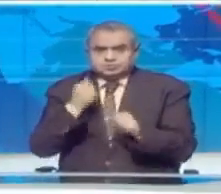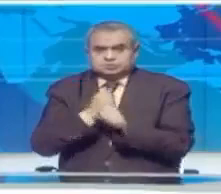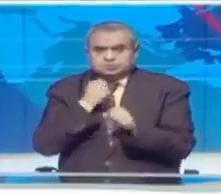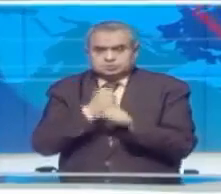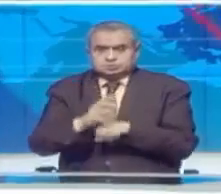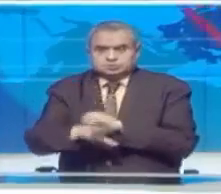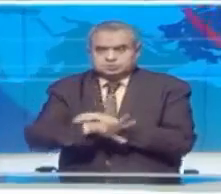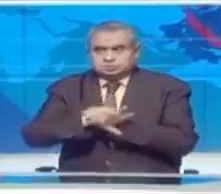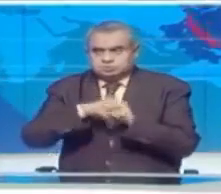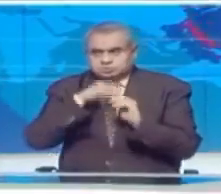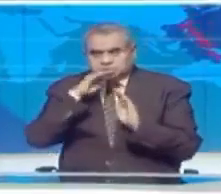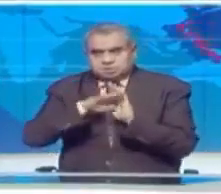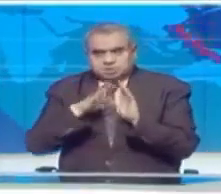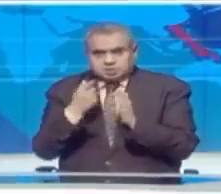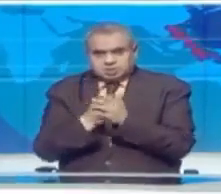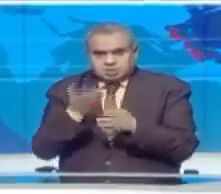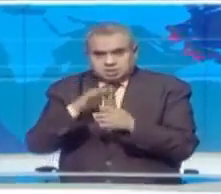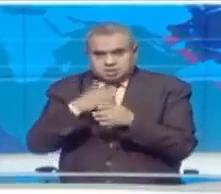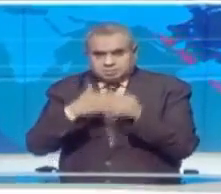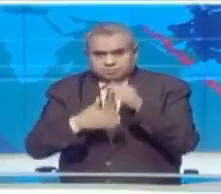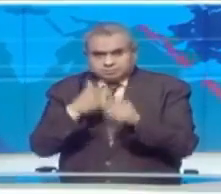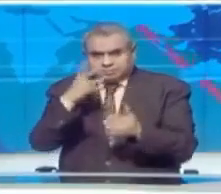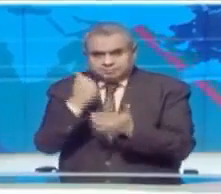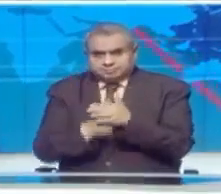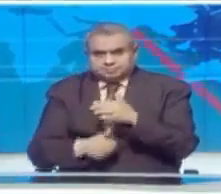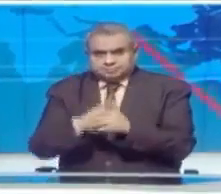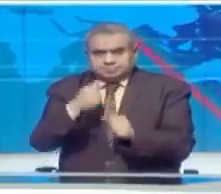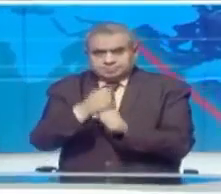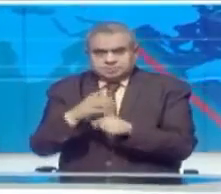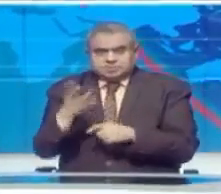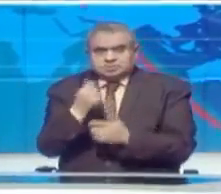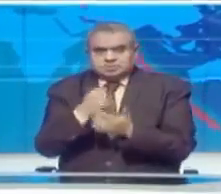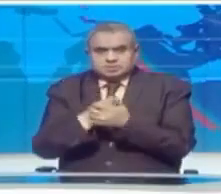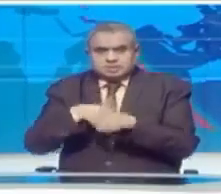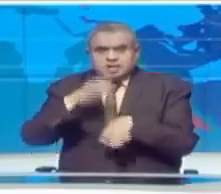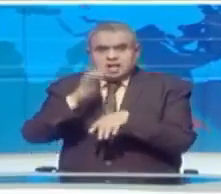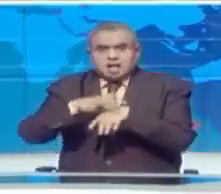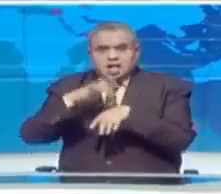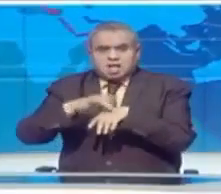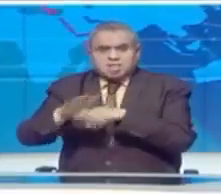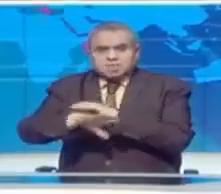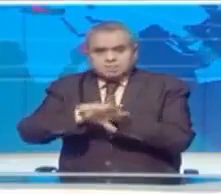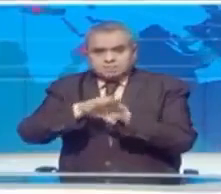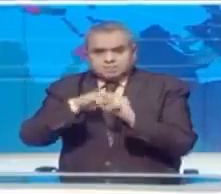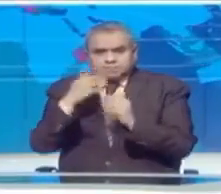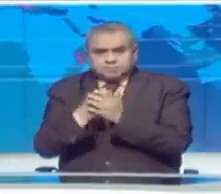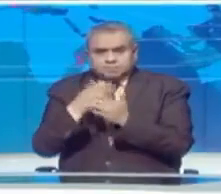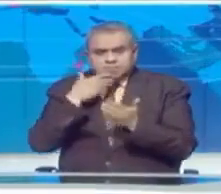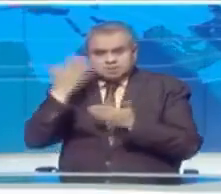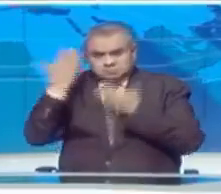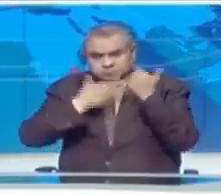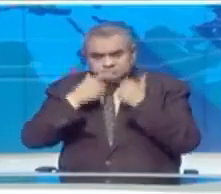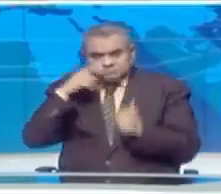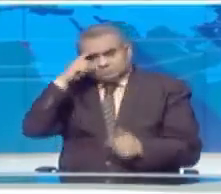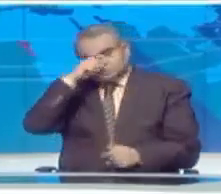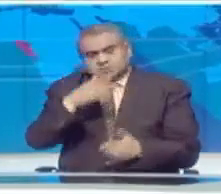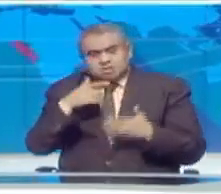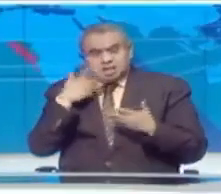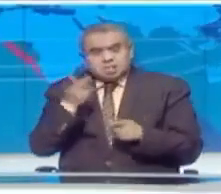ليمبريك وستركشن او اعادة البناء. بنطول العظام ازاي بنعالج التشوهات، وبنعالجها بطرق